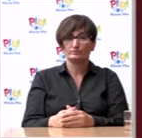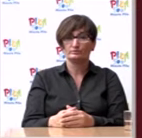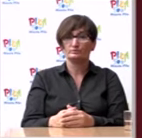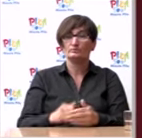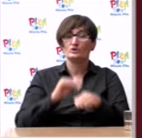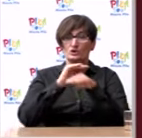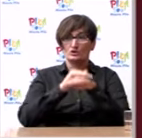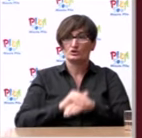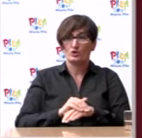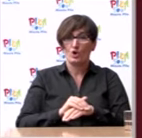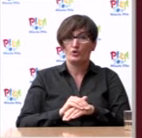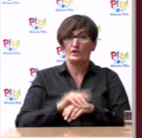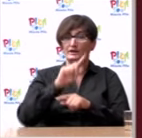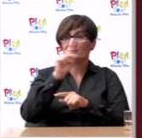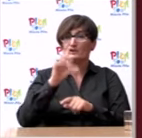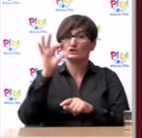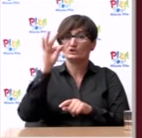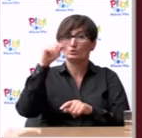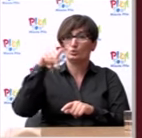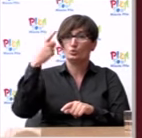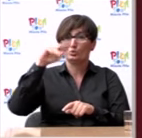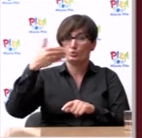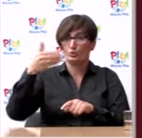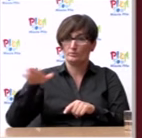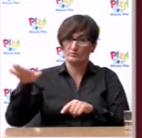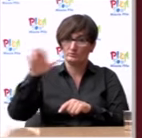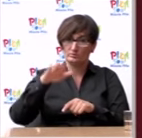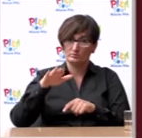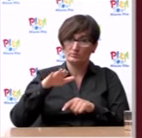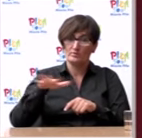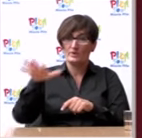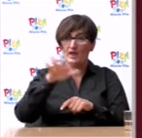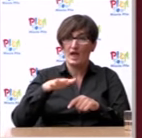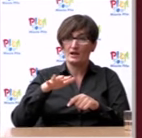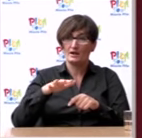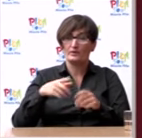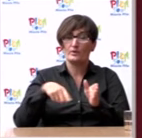Zgodnie z oczywiście z studium obowiązującym teren przeznaczony pod zabudowę